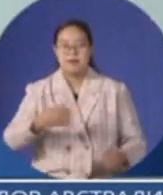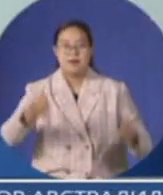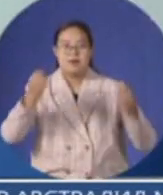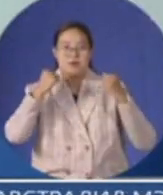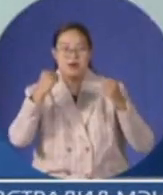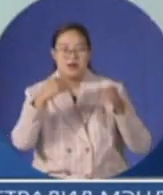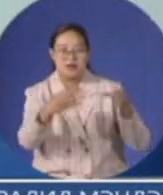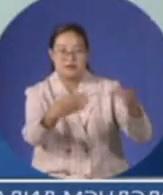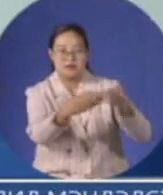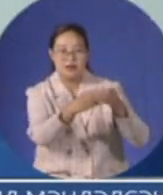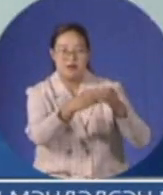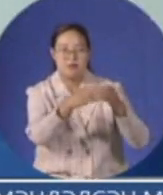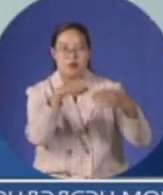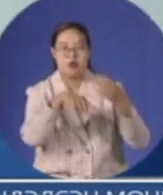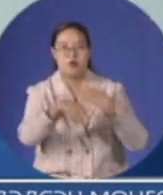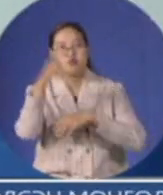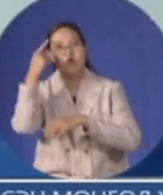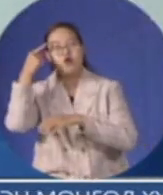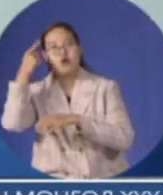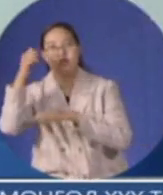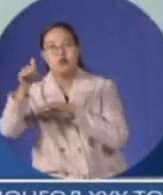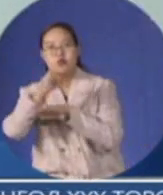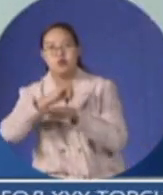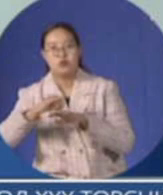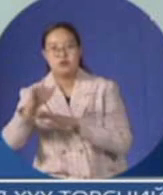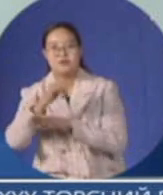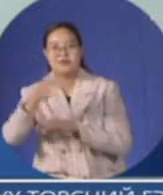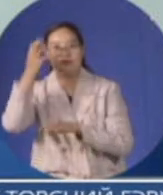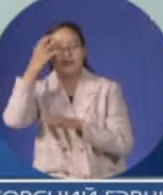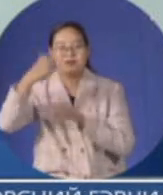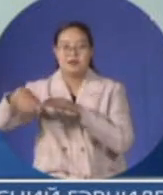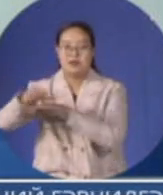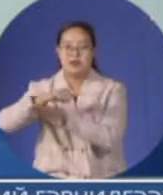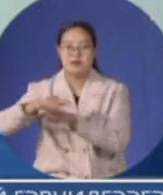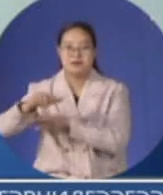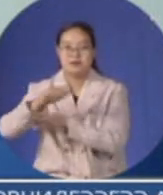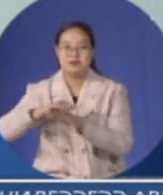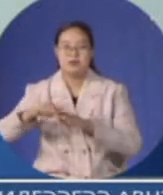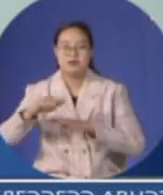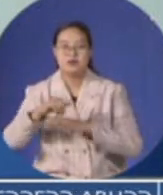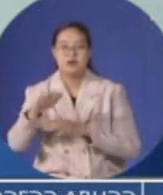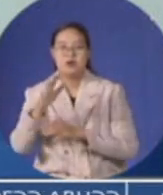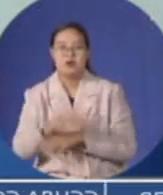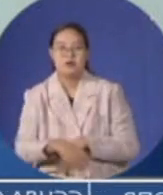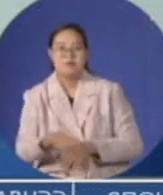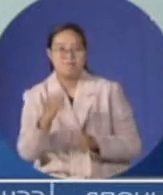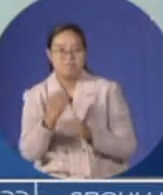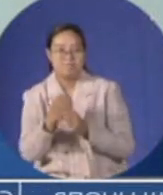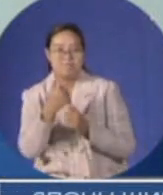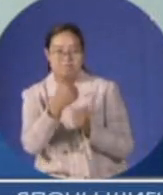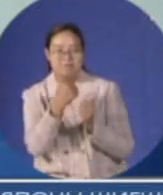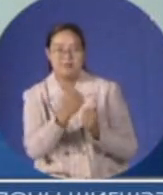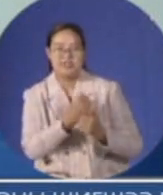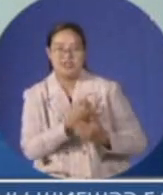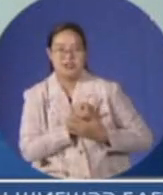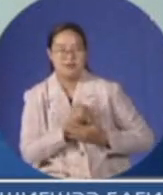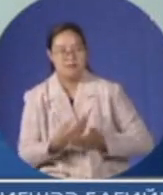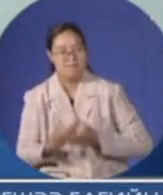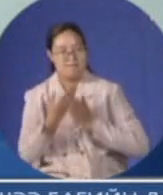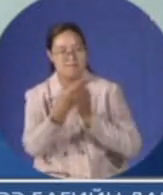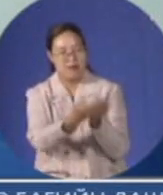бол Монгол улсын засгийн газраас их өндөр өөр хүлээл гэж байгаа. Их ихтгэл найдвар тавьж